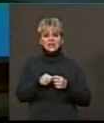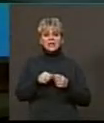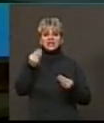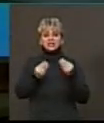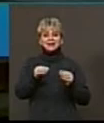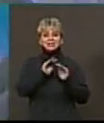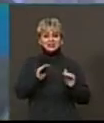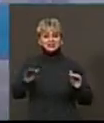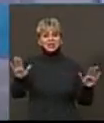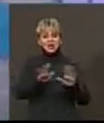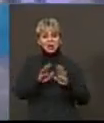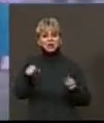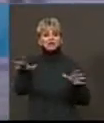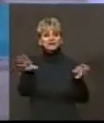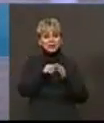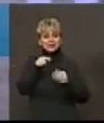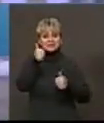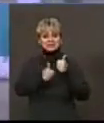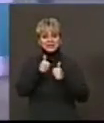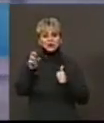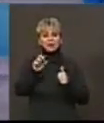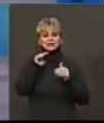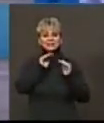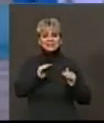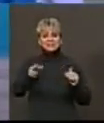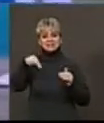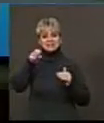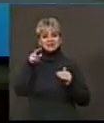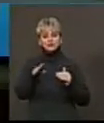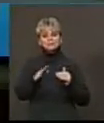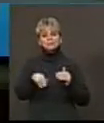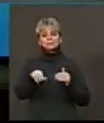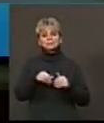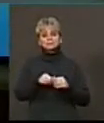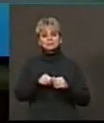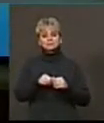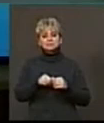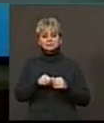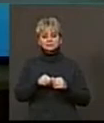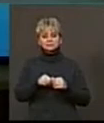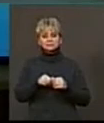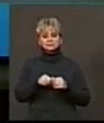Битва детских хоров. Пении все вместе соревнуются батайские детсадовцы.